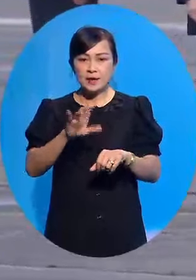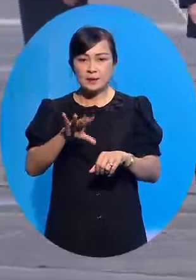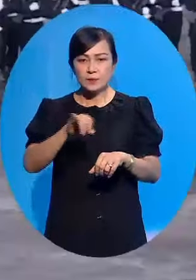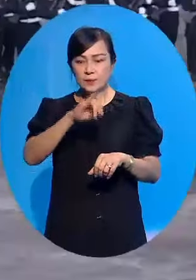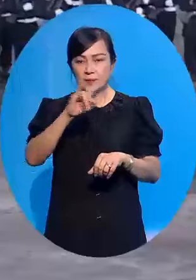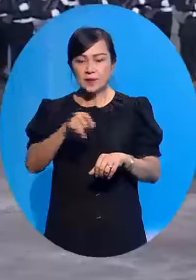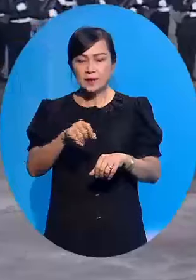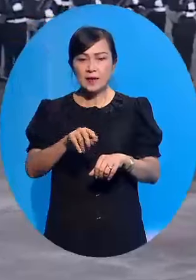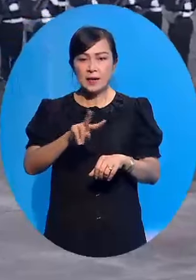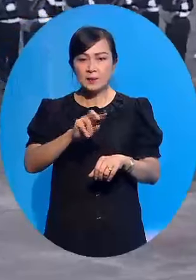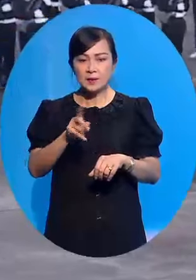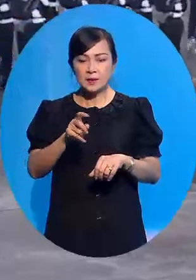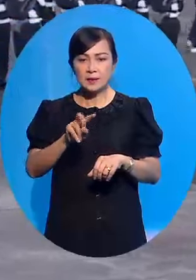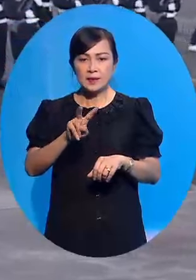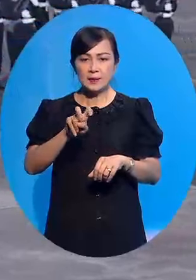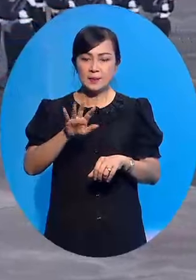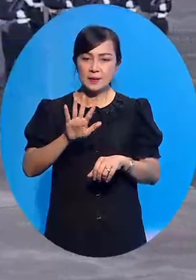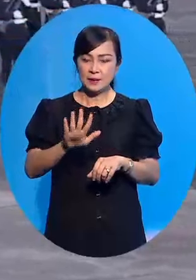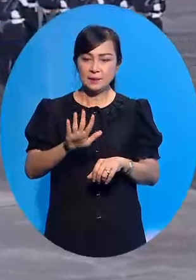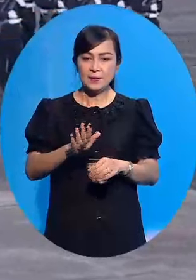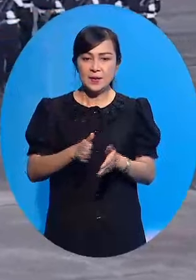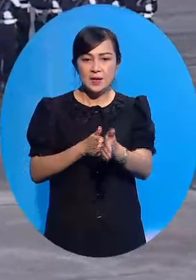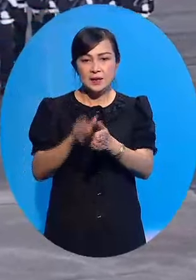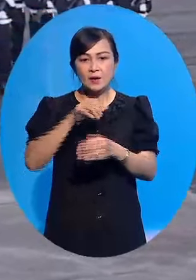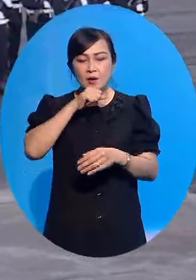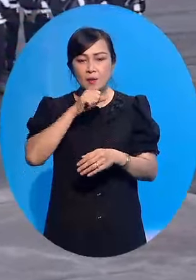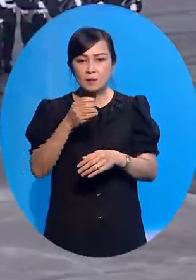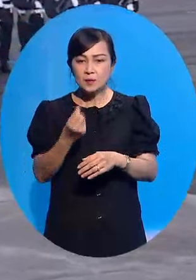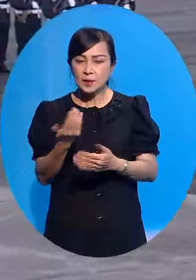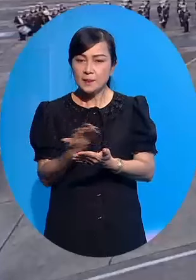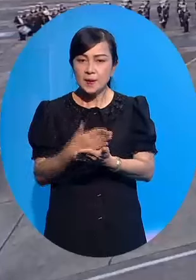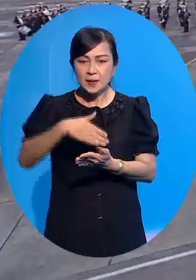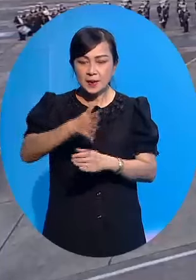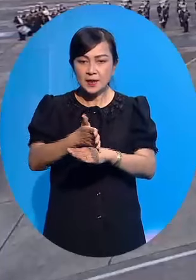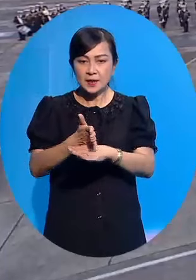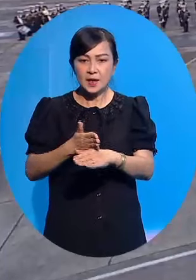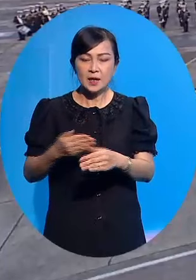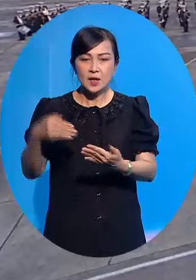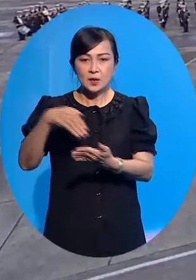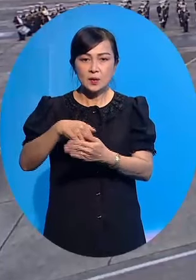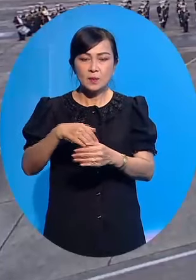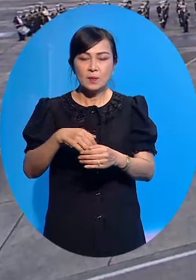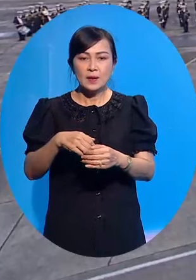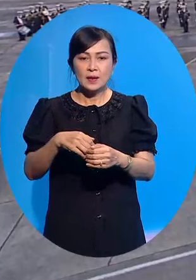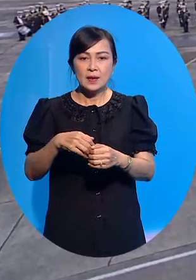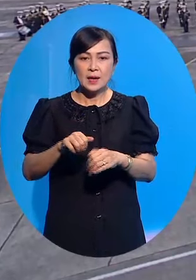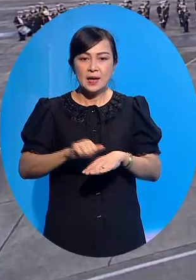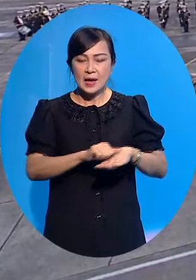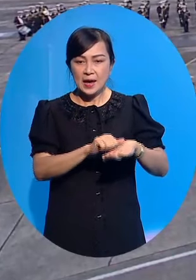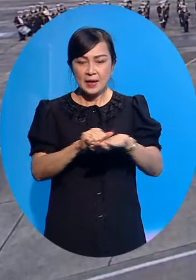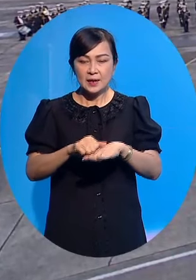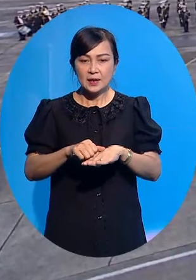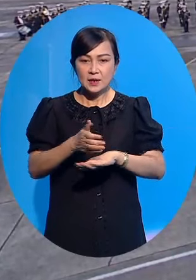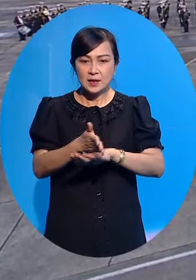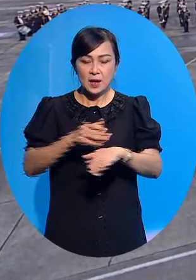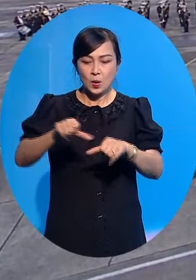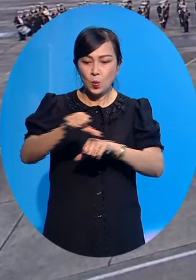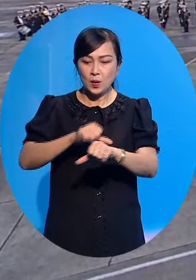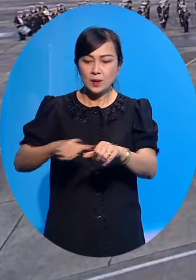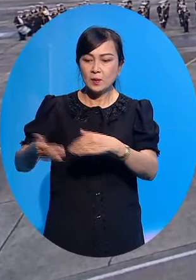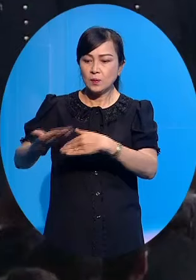năm 2019-2025. Theo ông, ngân sách mới sẽ tăng khả năng củng cố an ninh nội địa và khả năng hoạt động ở nước ngoài của